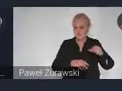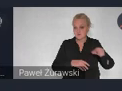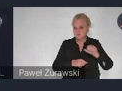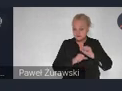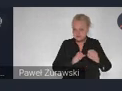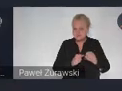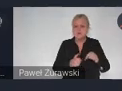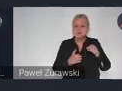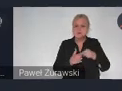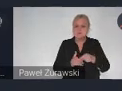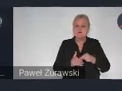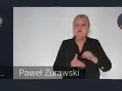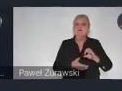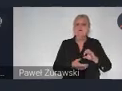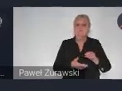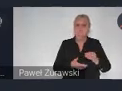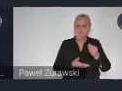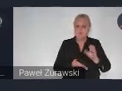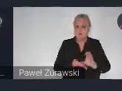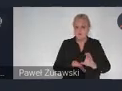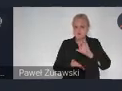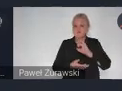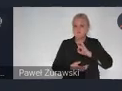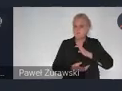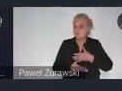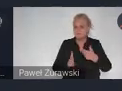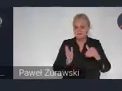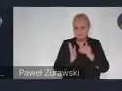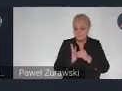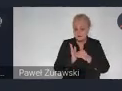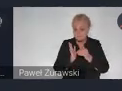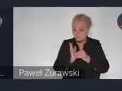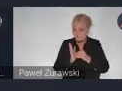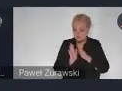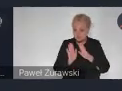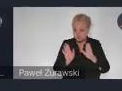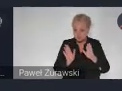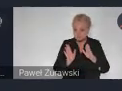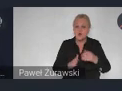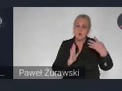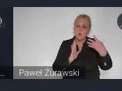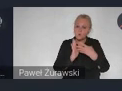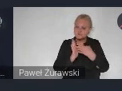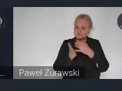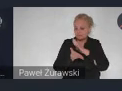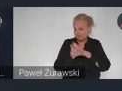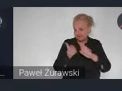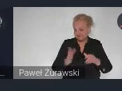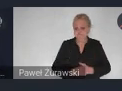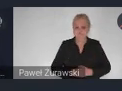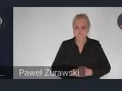wniesienie wkładu finansowego nie jest wymagane a wkład własny nie podlega ocenie